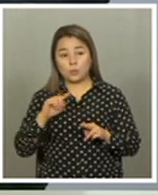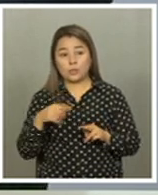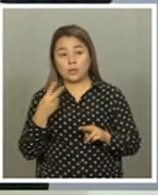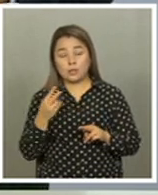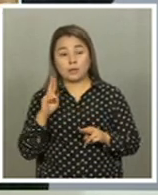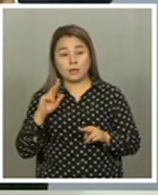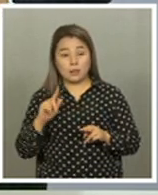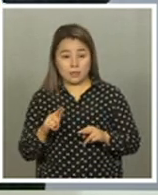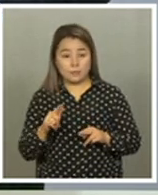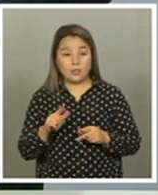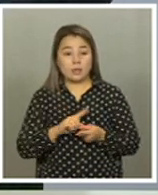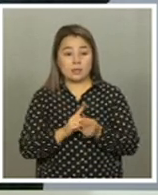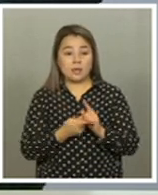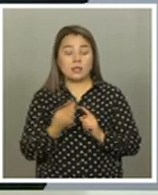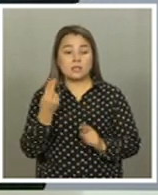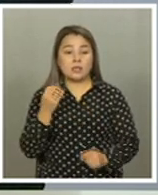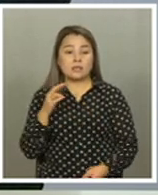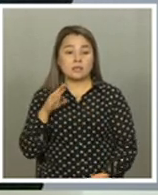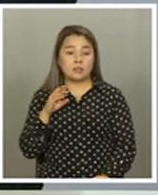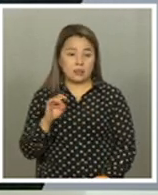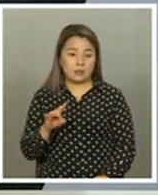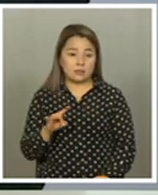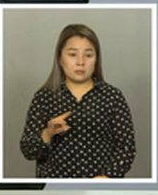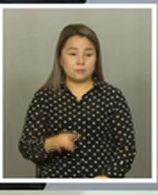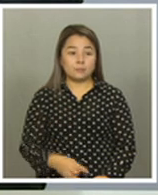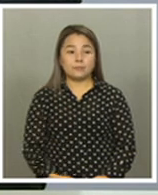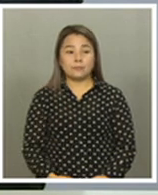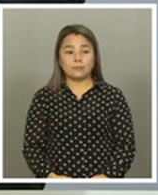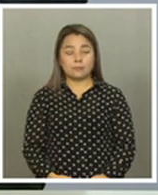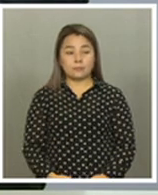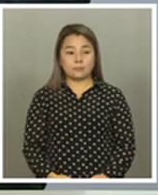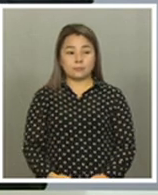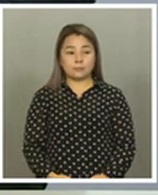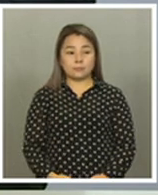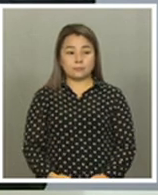килограммды центнерге айналдырайық. Центнерге айналдыру үшін